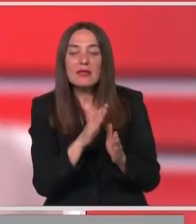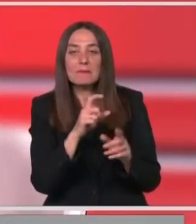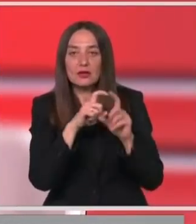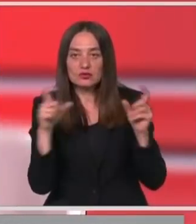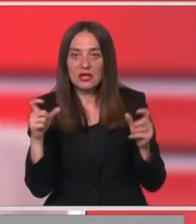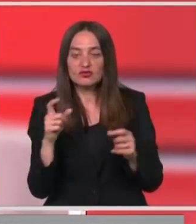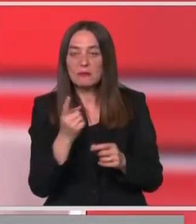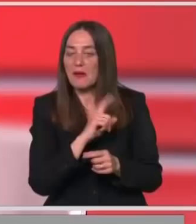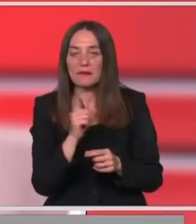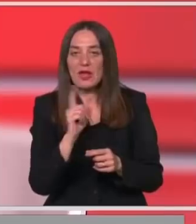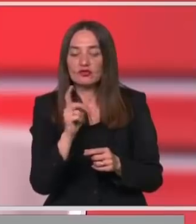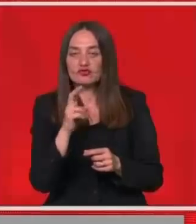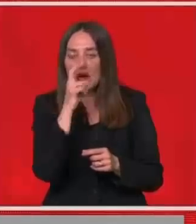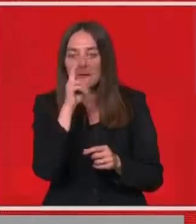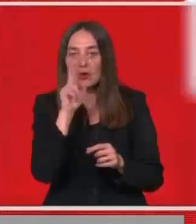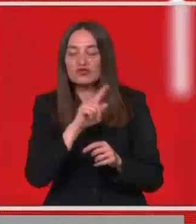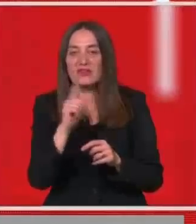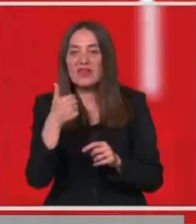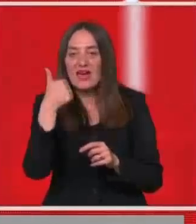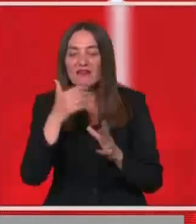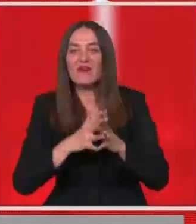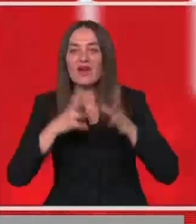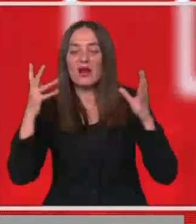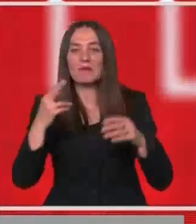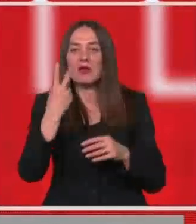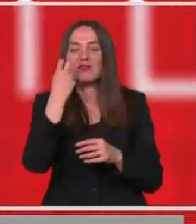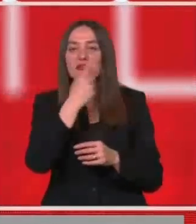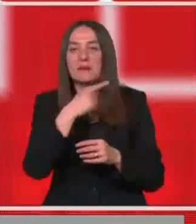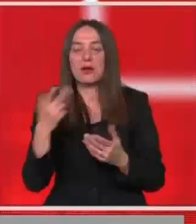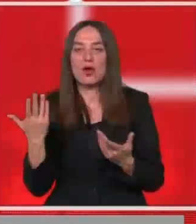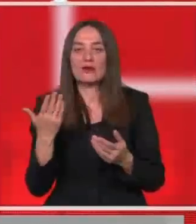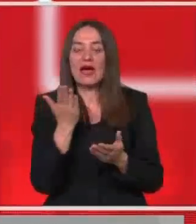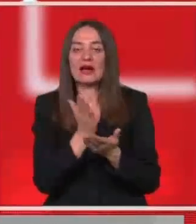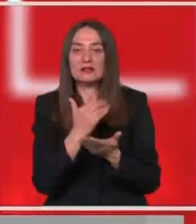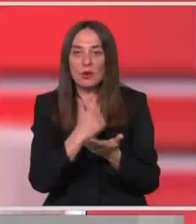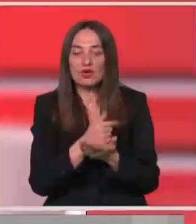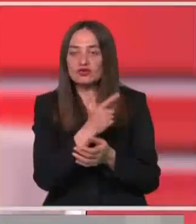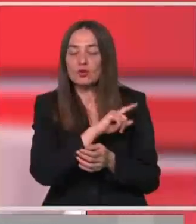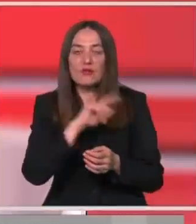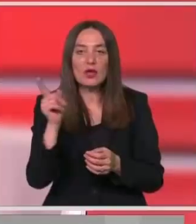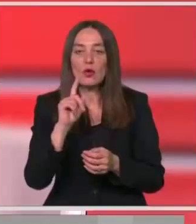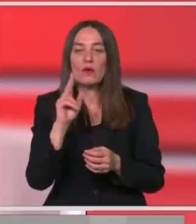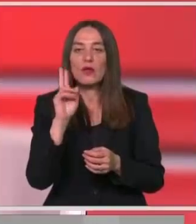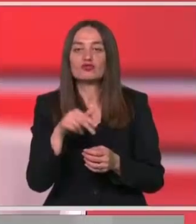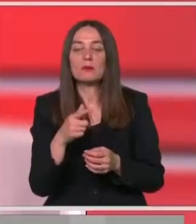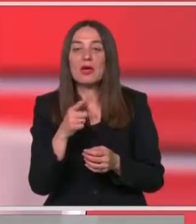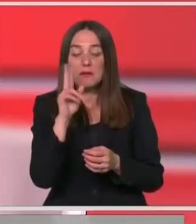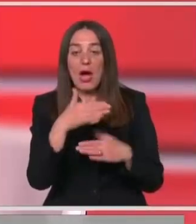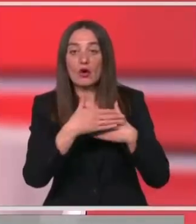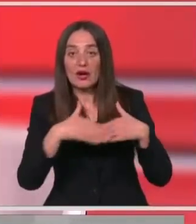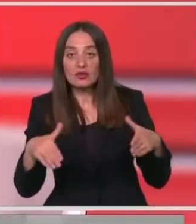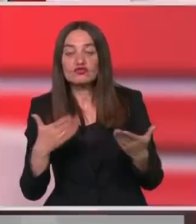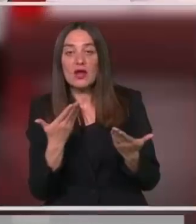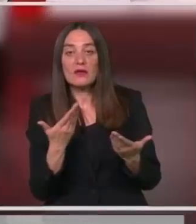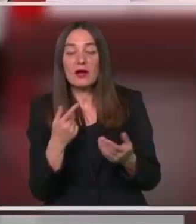tako? Dakle, neće moći ni jedna velika, tu je 200 miliona raspoređeno i tu neće moći niko. Će postojati neko ograničenje,